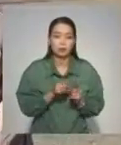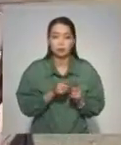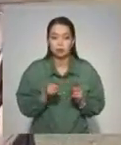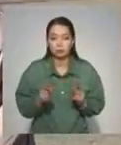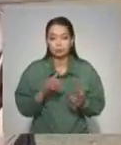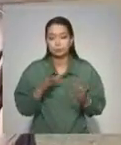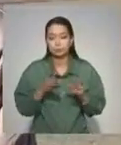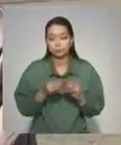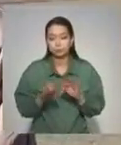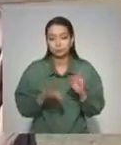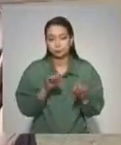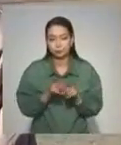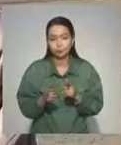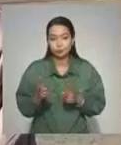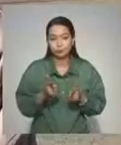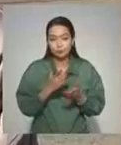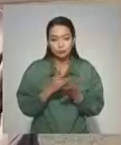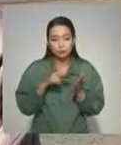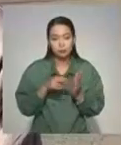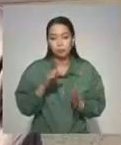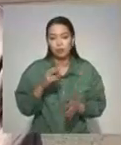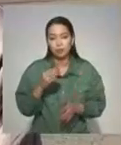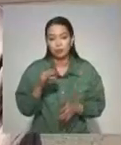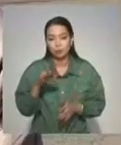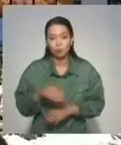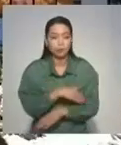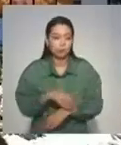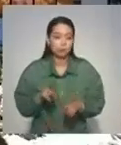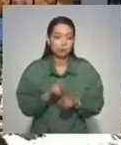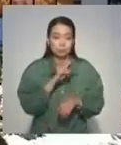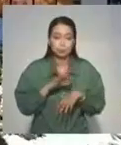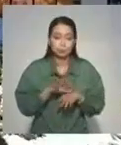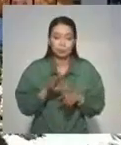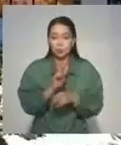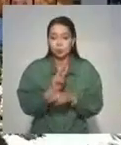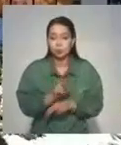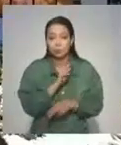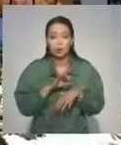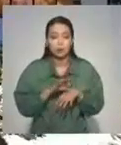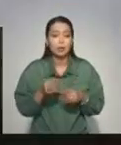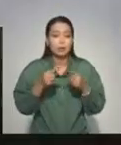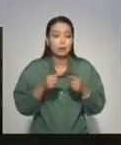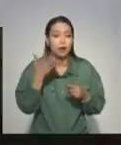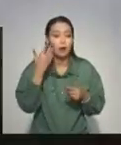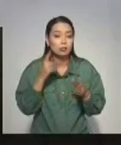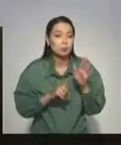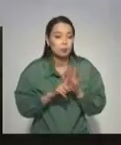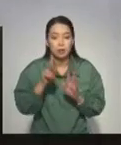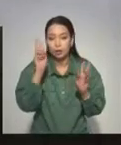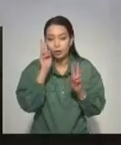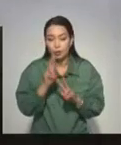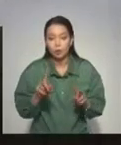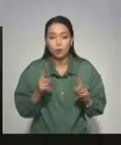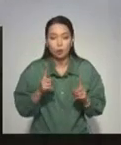Зоя Космедемянская, Панфилов, Украинская сынды көшелерде жүргізіледі. Алайда жөндеу жұмыстарының нақты қашан басталары белгісіз,